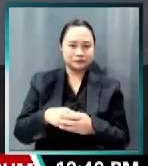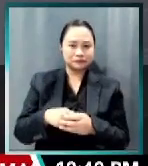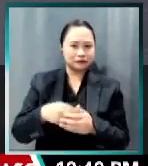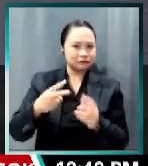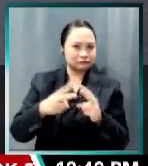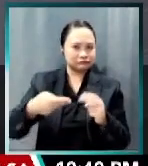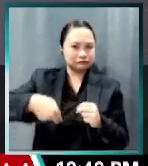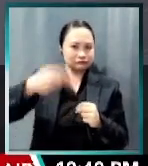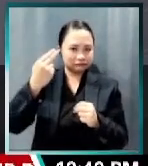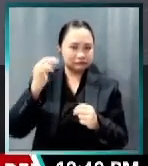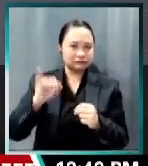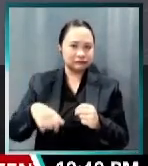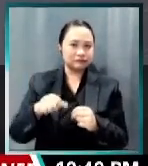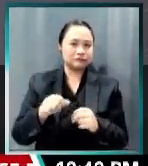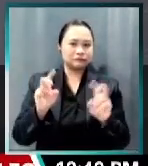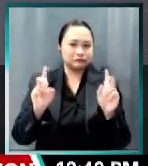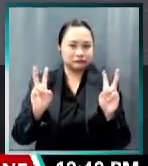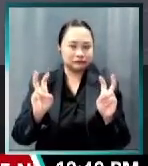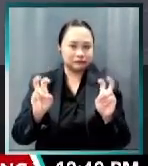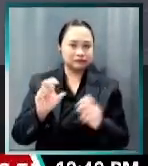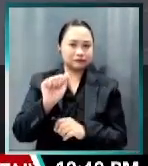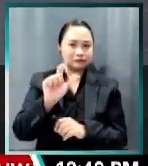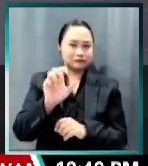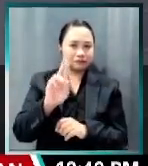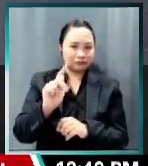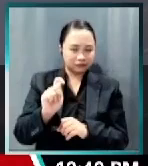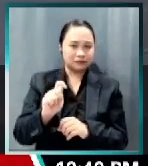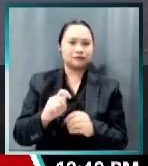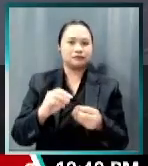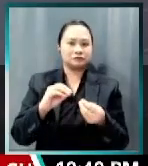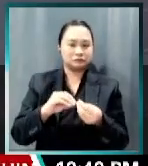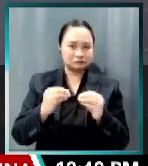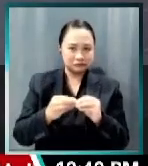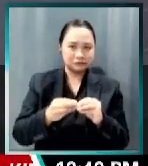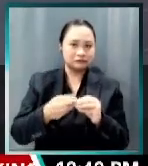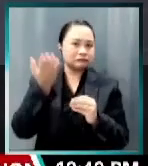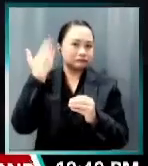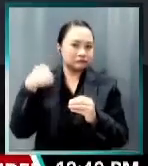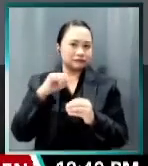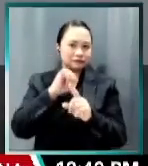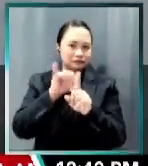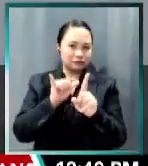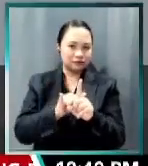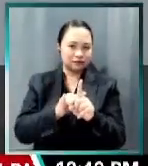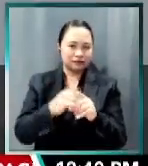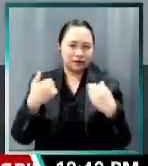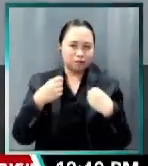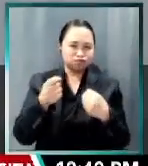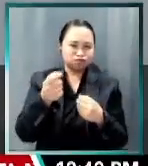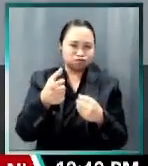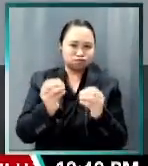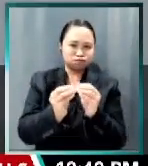ibaba sa Alert Level 1 ng bulkan noong July 11. Nagbuga rin ng makapal na usok ang bulkan sa nakalipas na